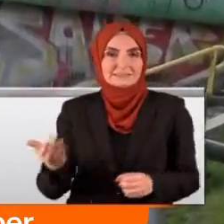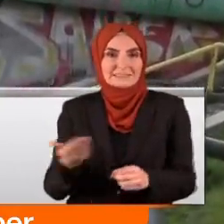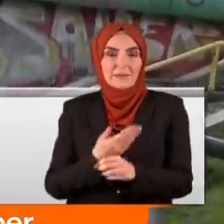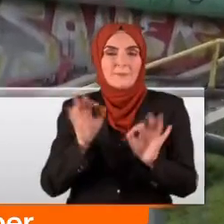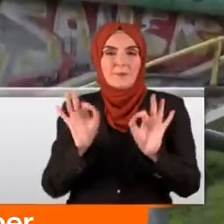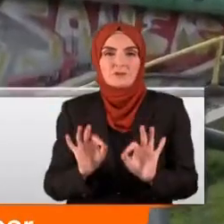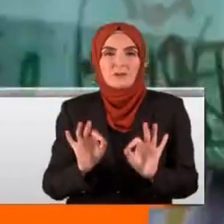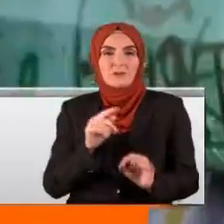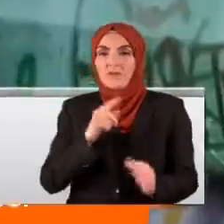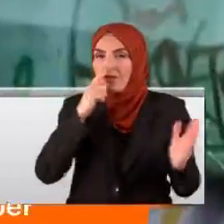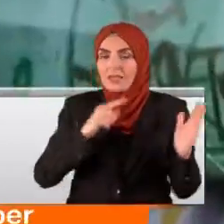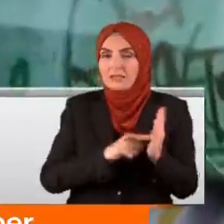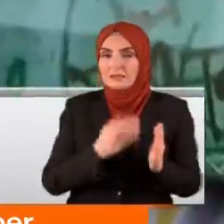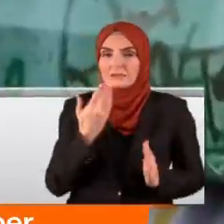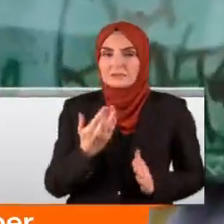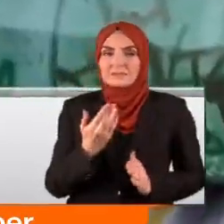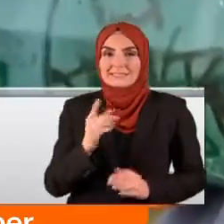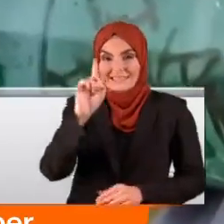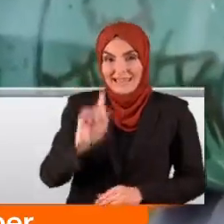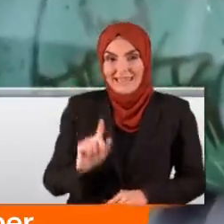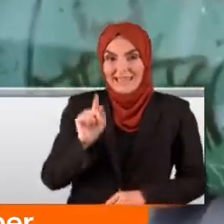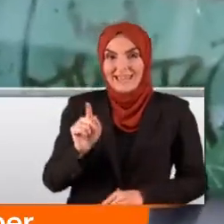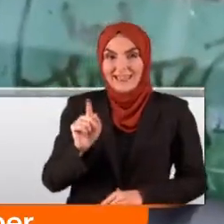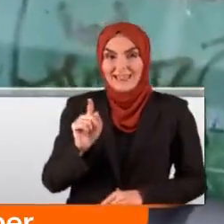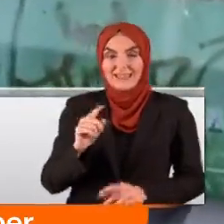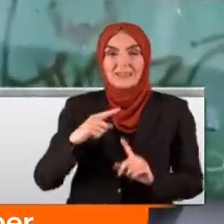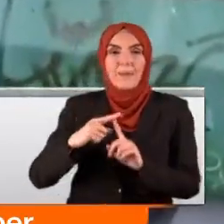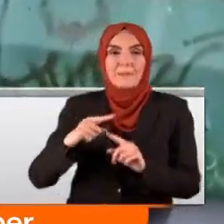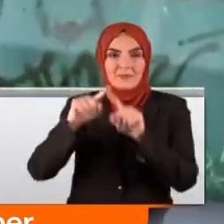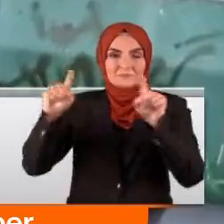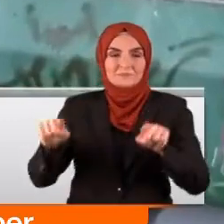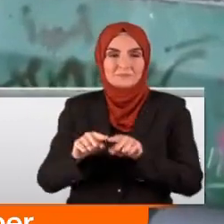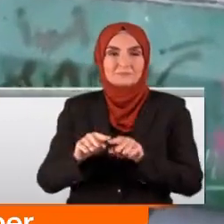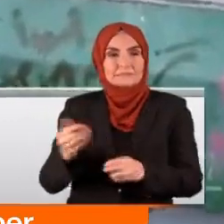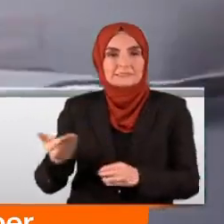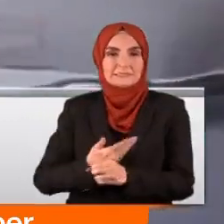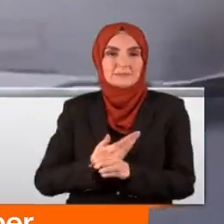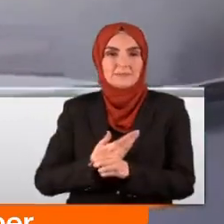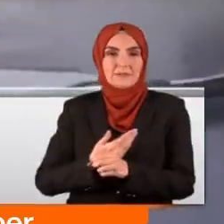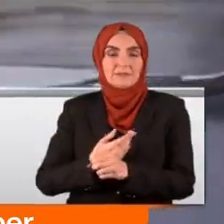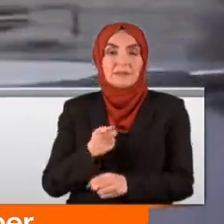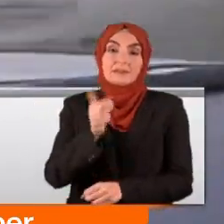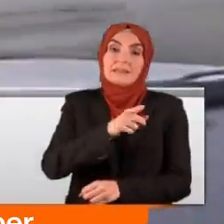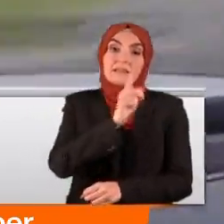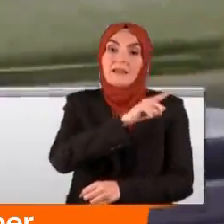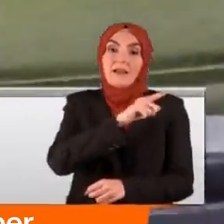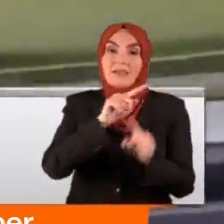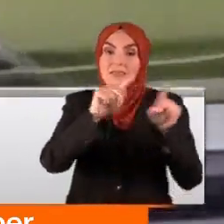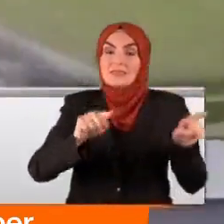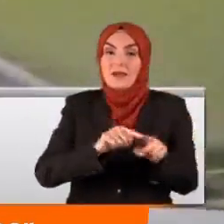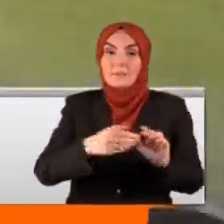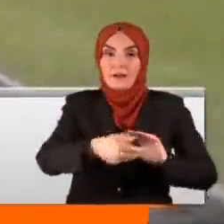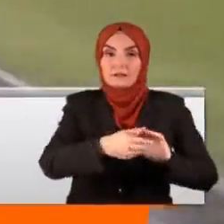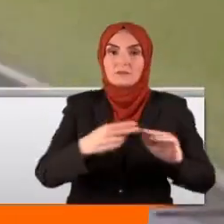Amaçları sadece ilk tablayı yıkmaktı. Zaten sonraki tablaların altından yol geçiyor, o yolda da trafik vızır vızır işliyordu.